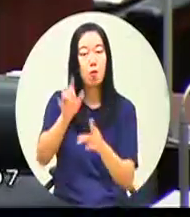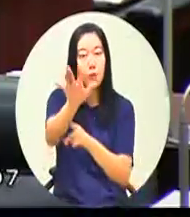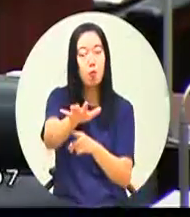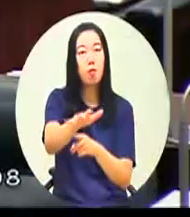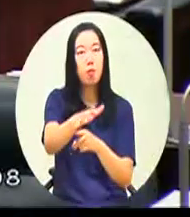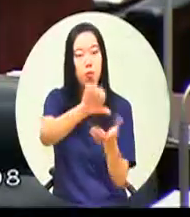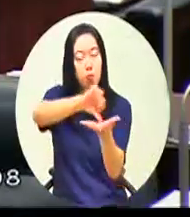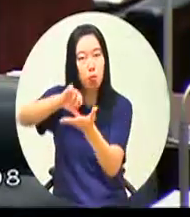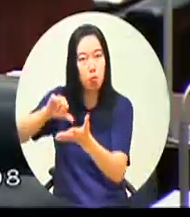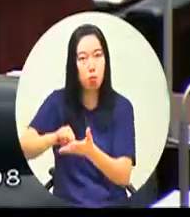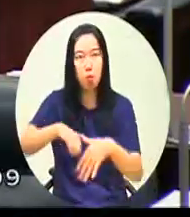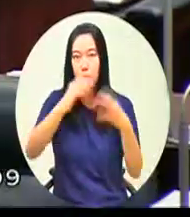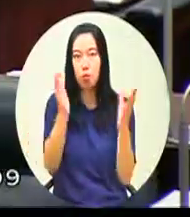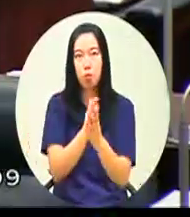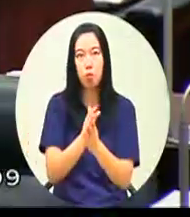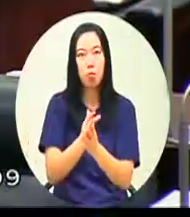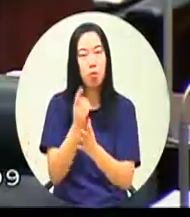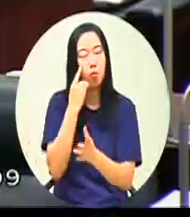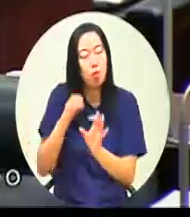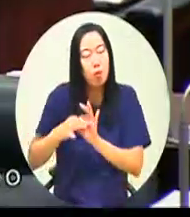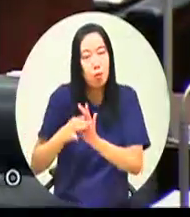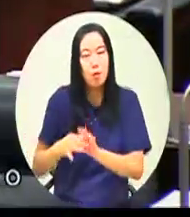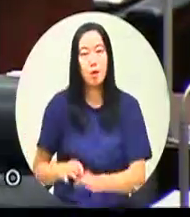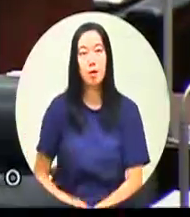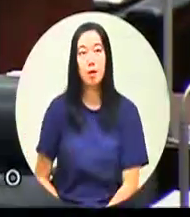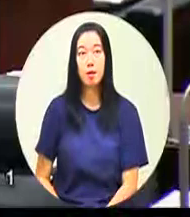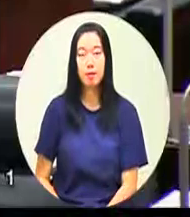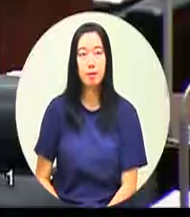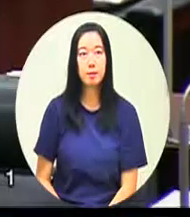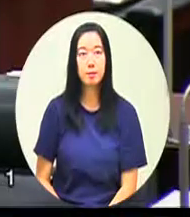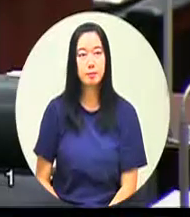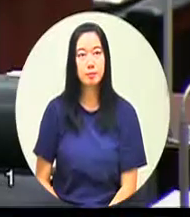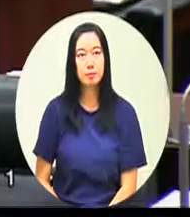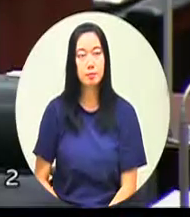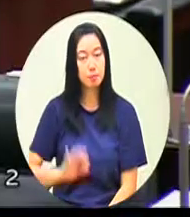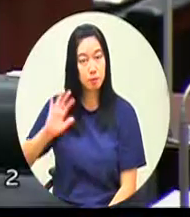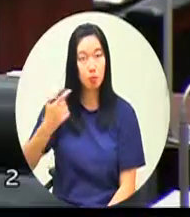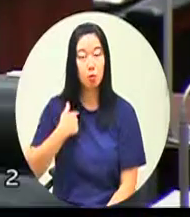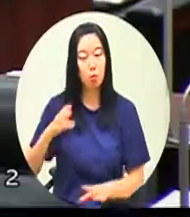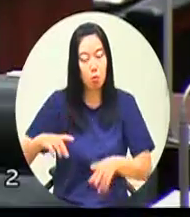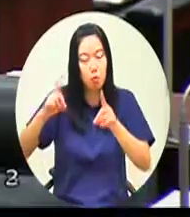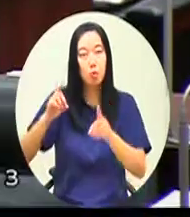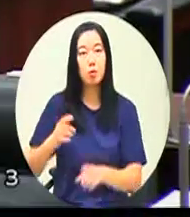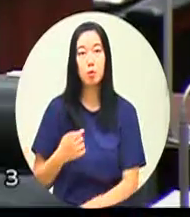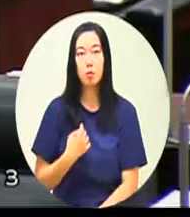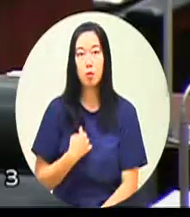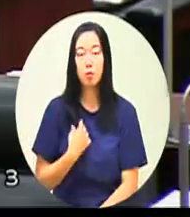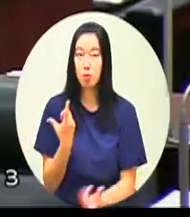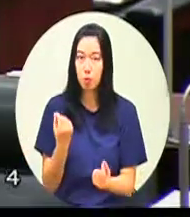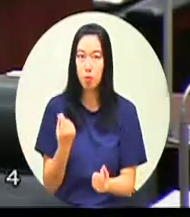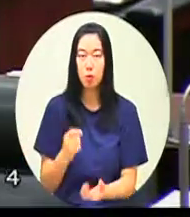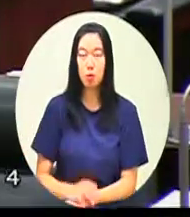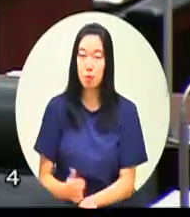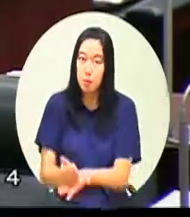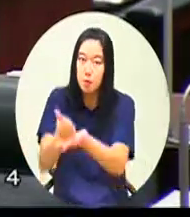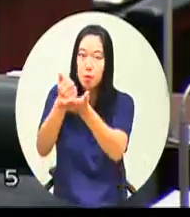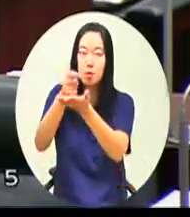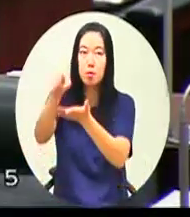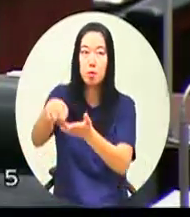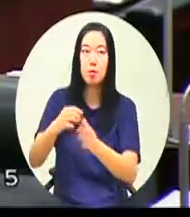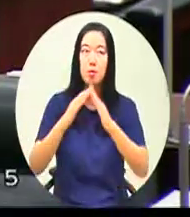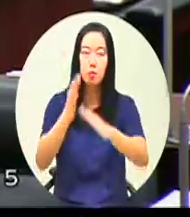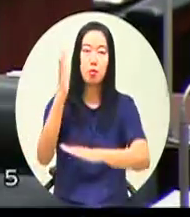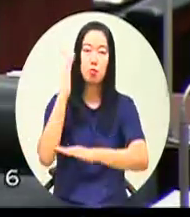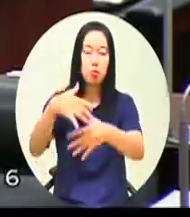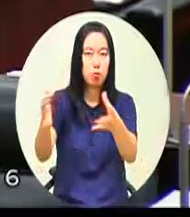家拢非常的关心啦，吼。啊，不过我伫遮呢，吼，首先我来肯定这个迄个起户的团